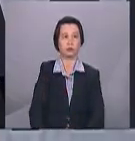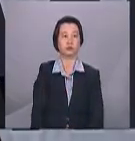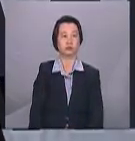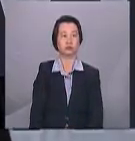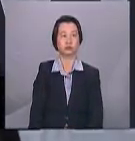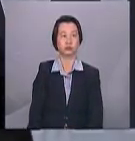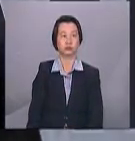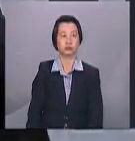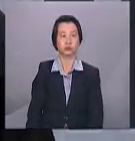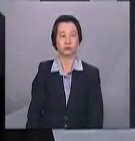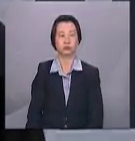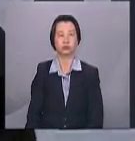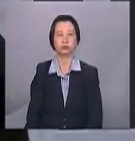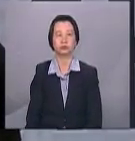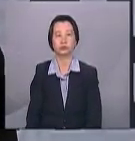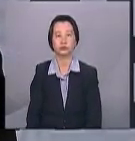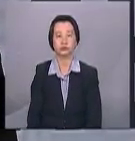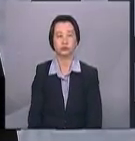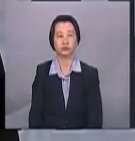Faham ya?